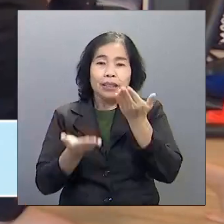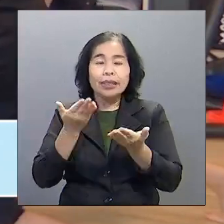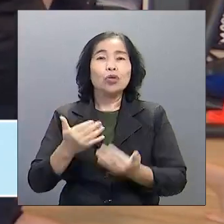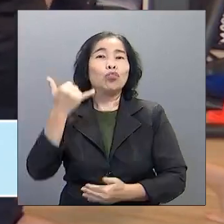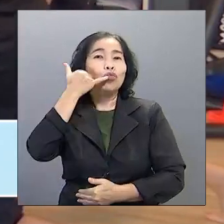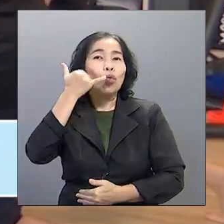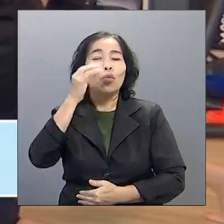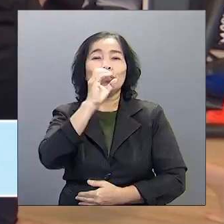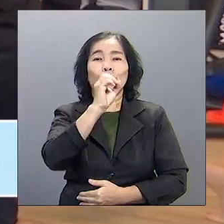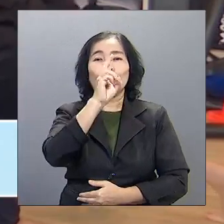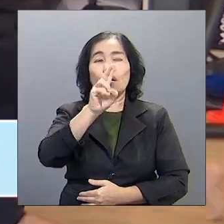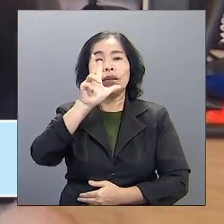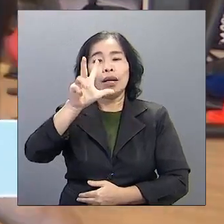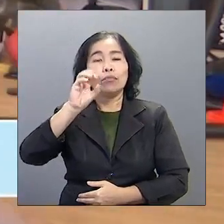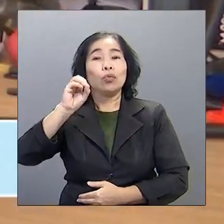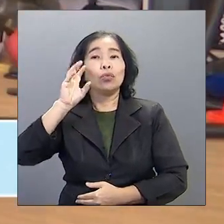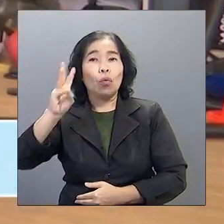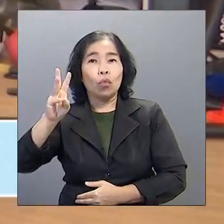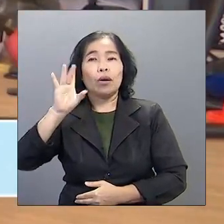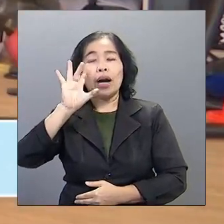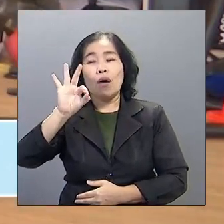www.pni.go.th หรือโทรที่